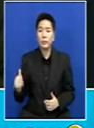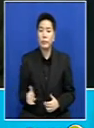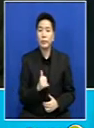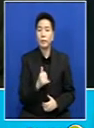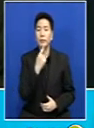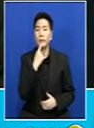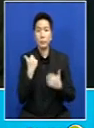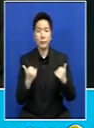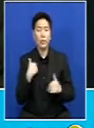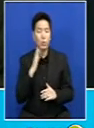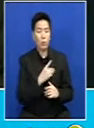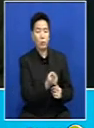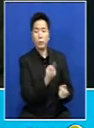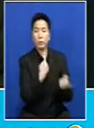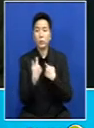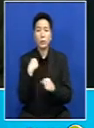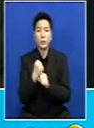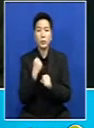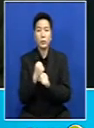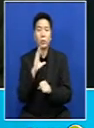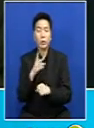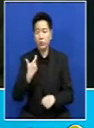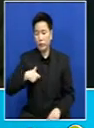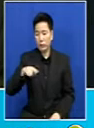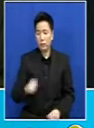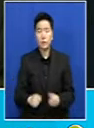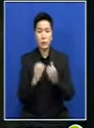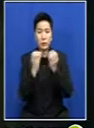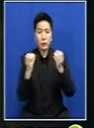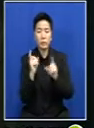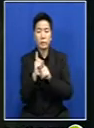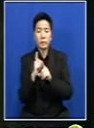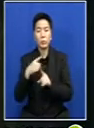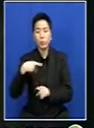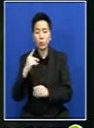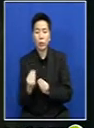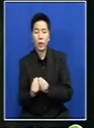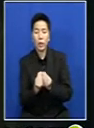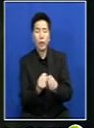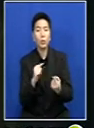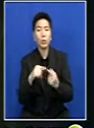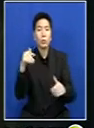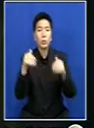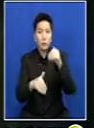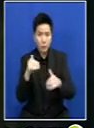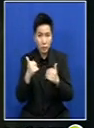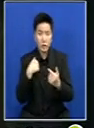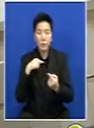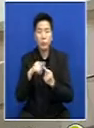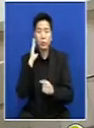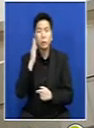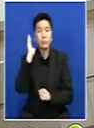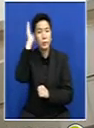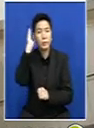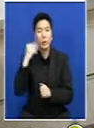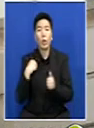ะนี้มีกระแสโจมตีครับการทำงานของศาลรัฐธรรมนูญที่วิจัยเอื้อประโยชน์ต่อการทำประชามติโดยคุณราเมศบอกว่